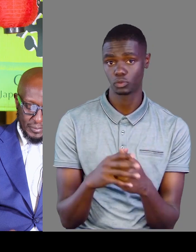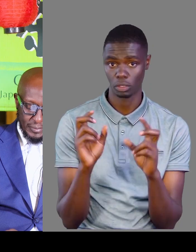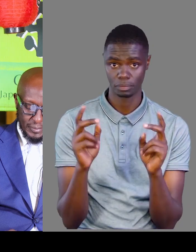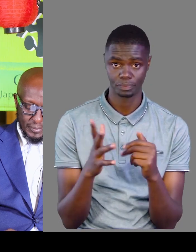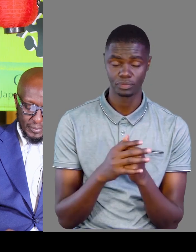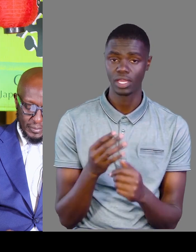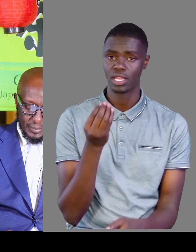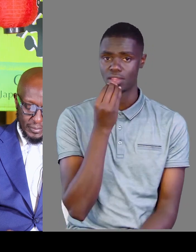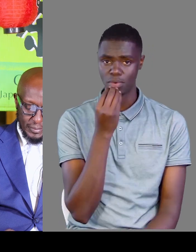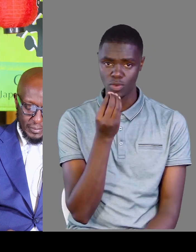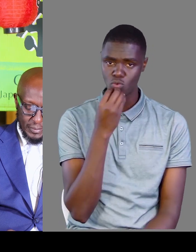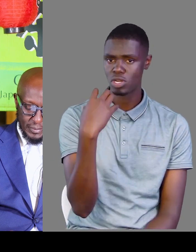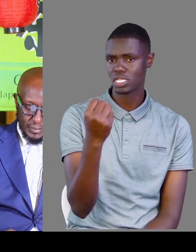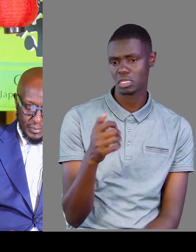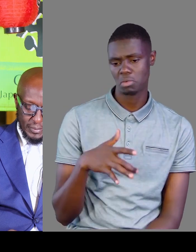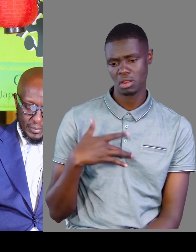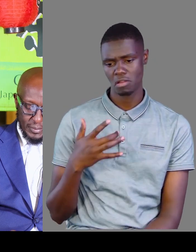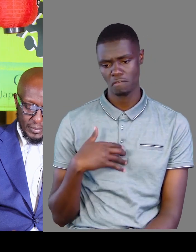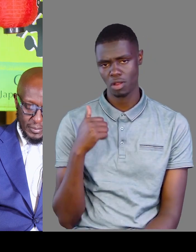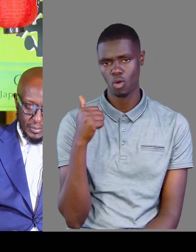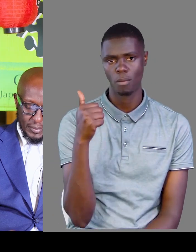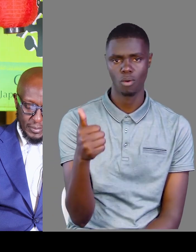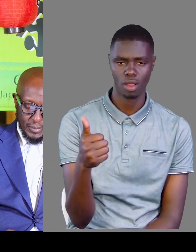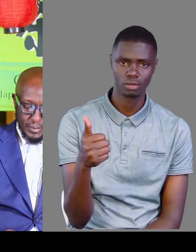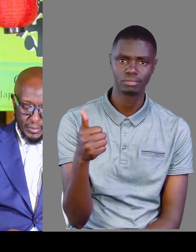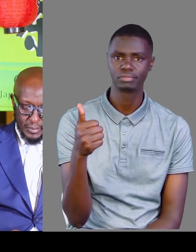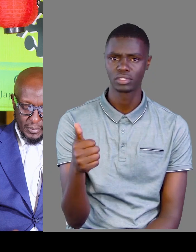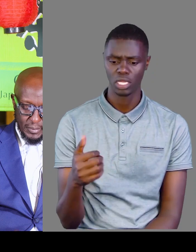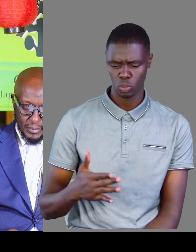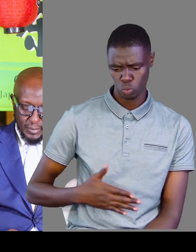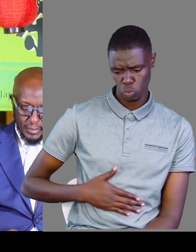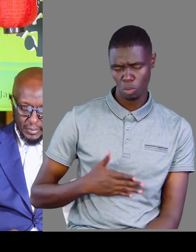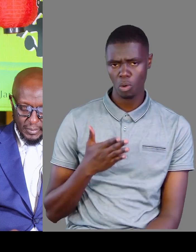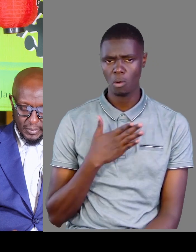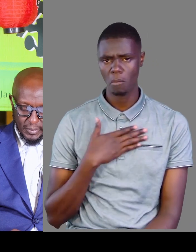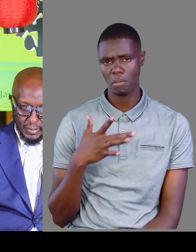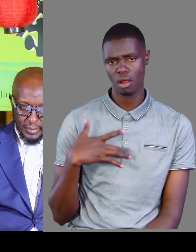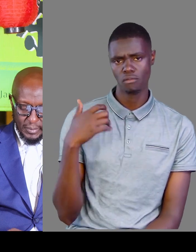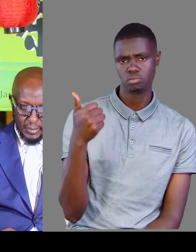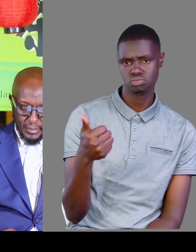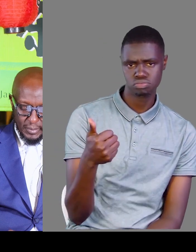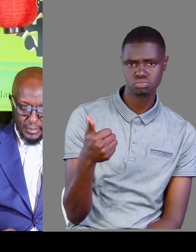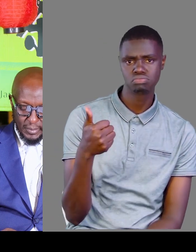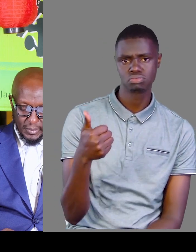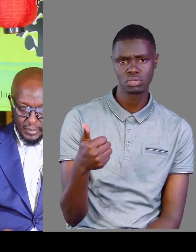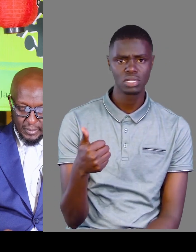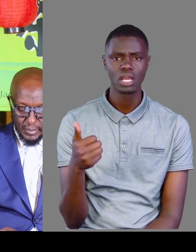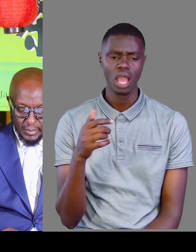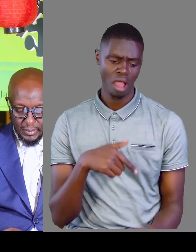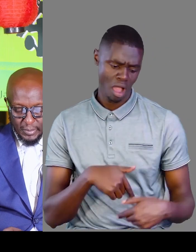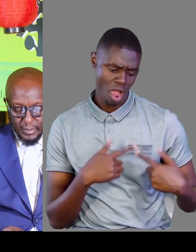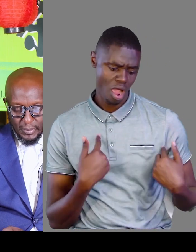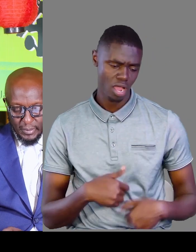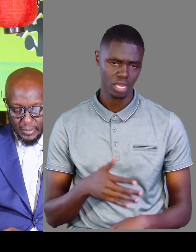niko poa, alright? Nimekula sembe nasikia niko poa, kwa tumbo yangu nasikia niko poa,